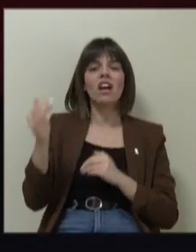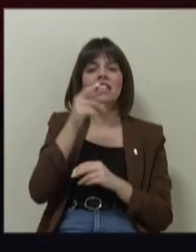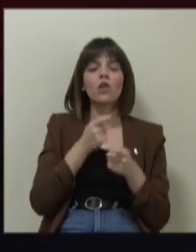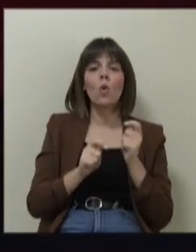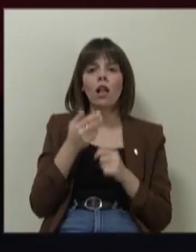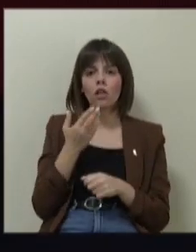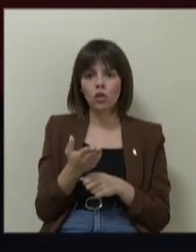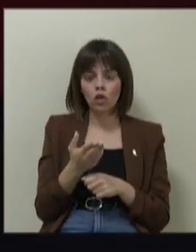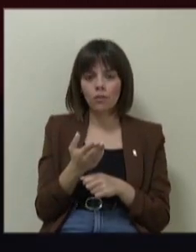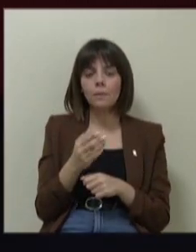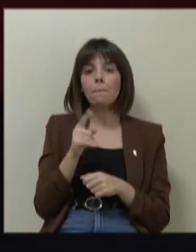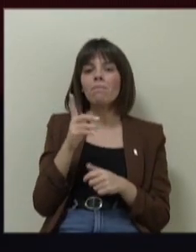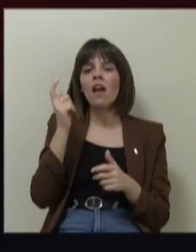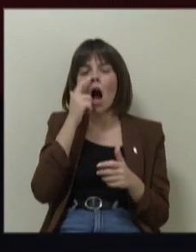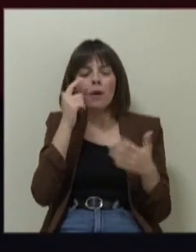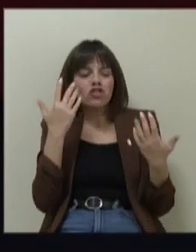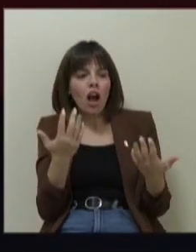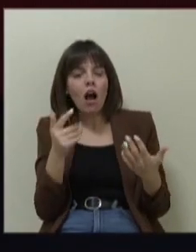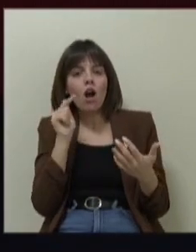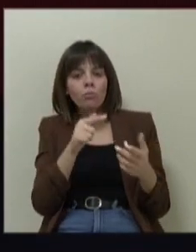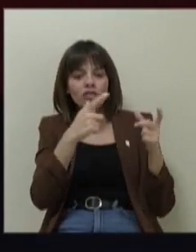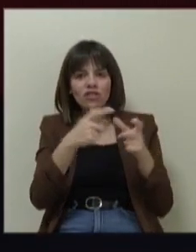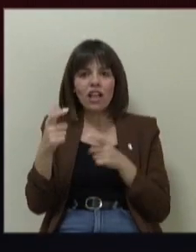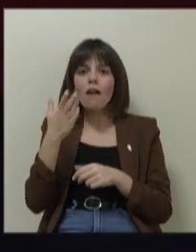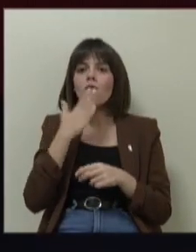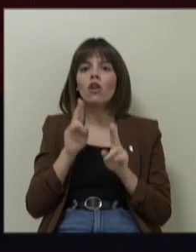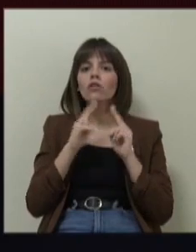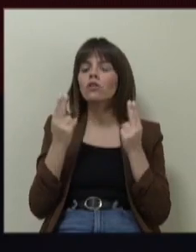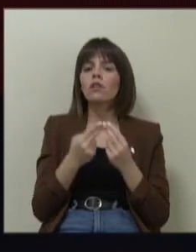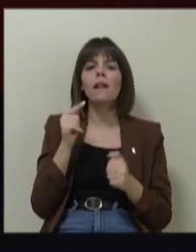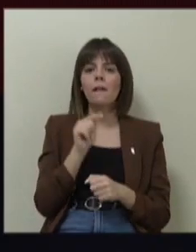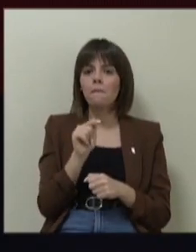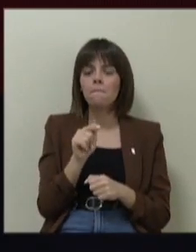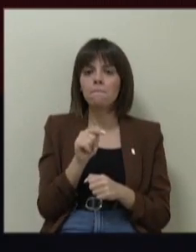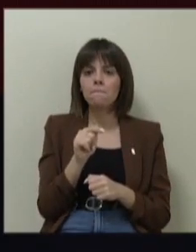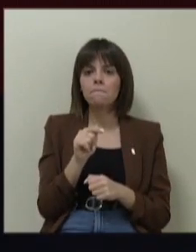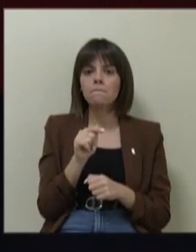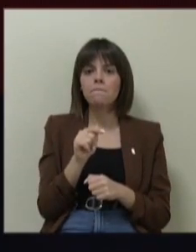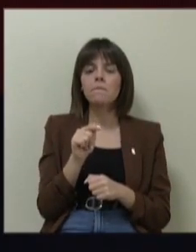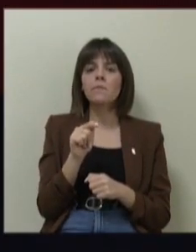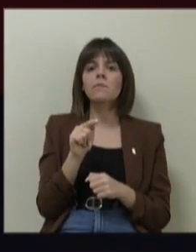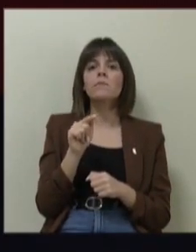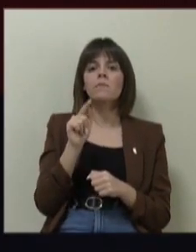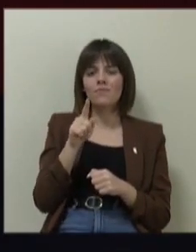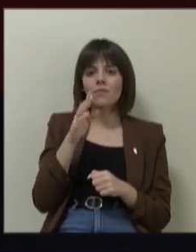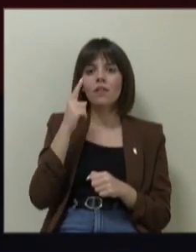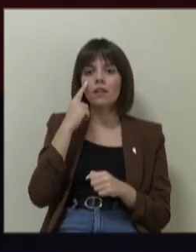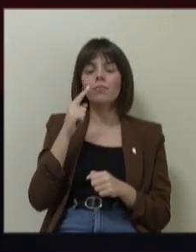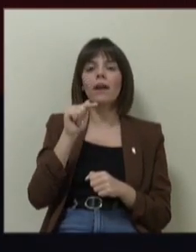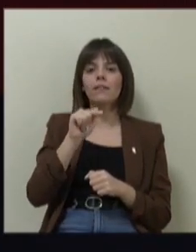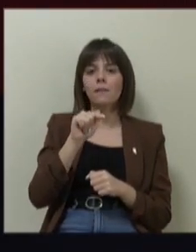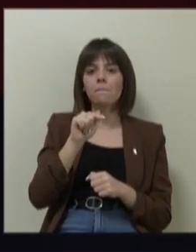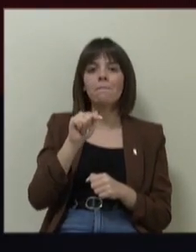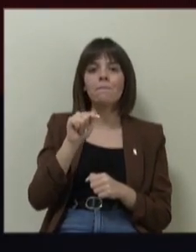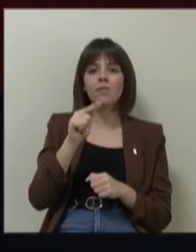kullanıyor. Kabaca böyle şehirler yok dünyada. Ama kabaca kullandığımız alan işte böyle bir şeye tekabül